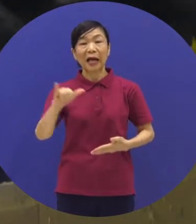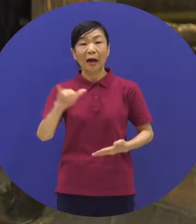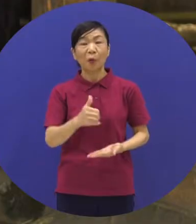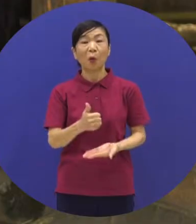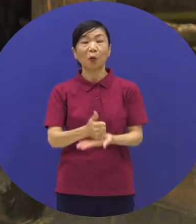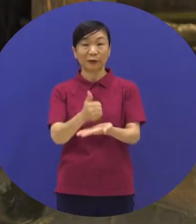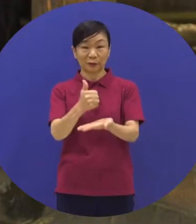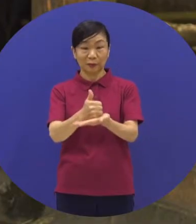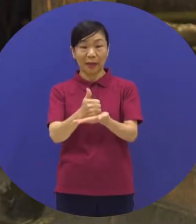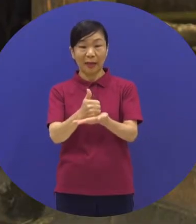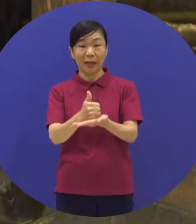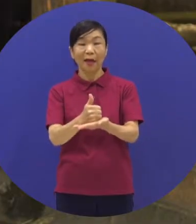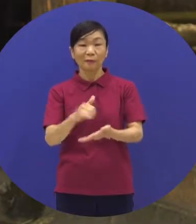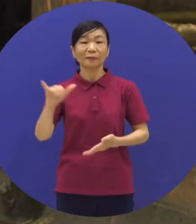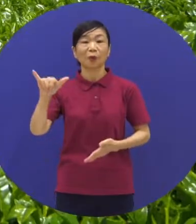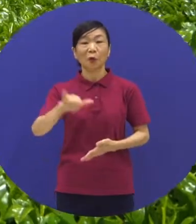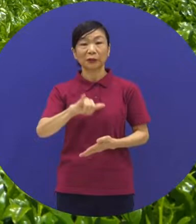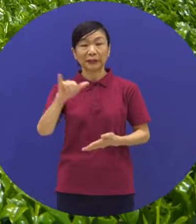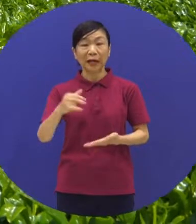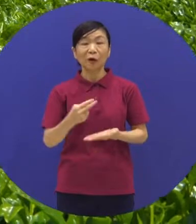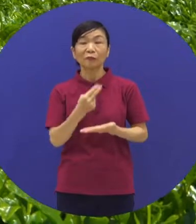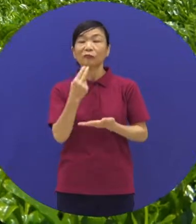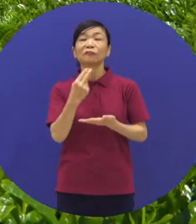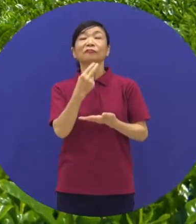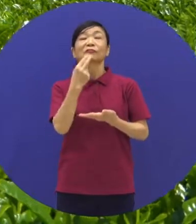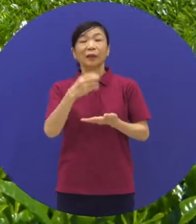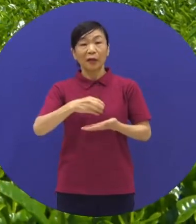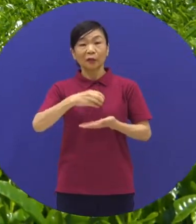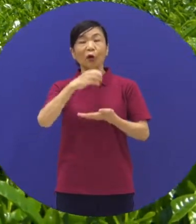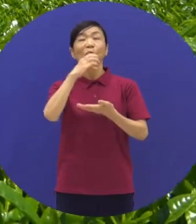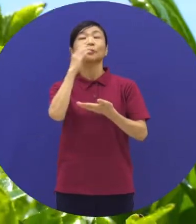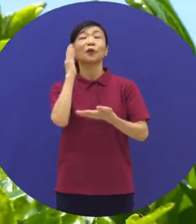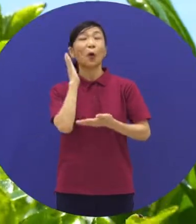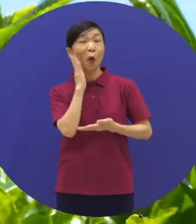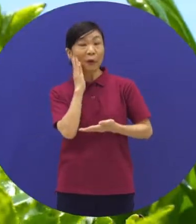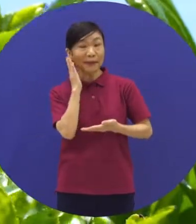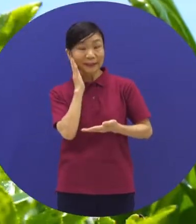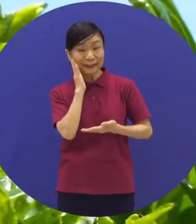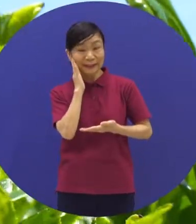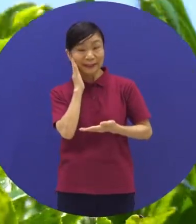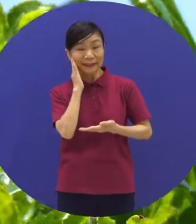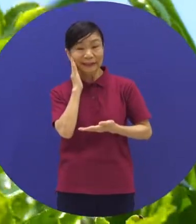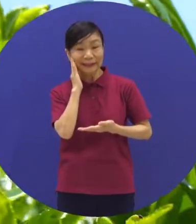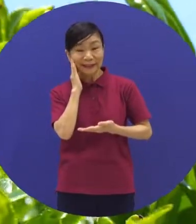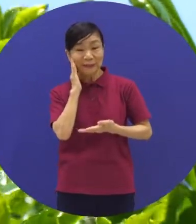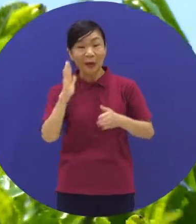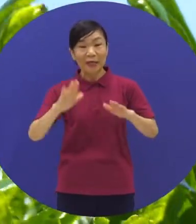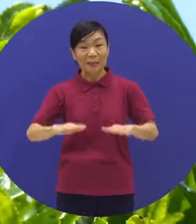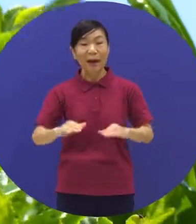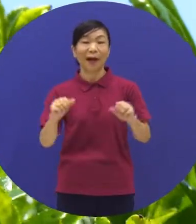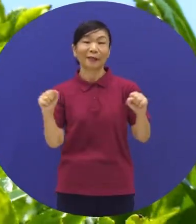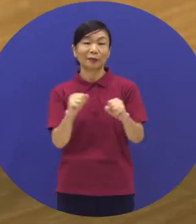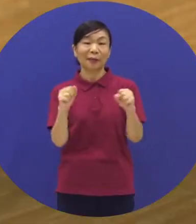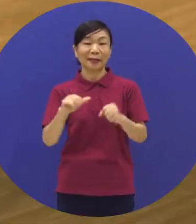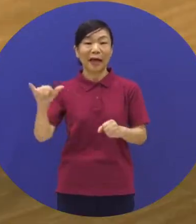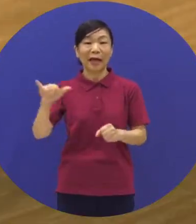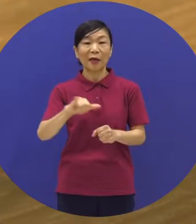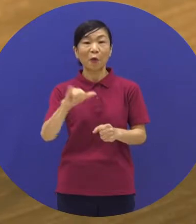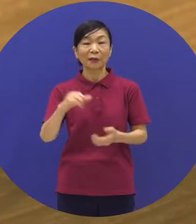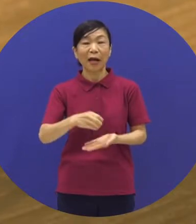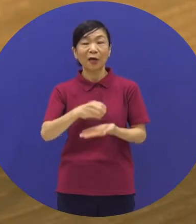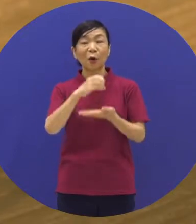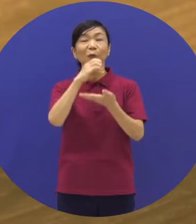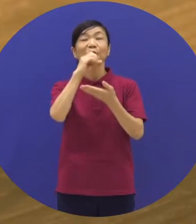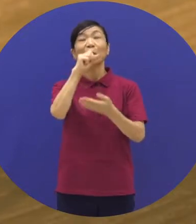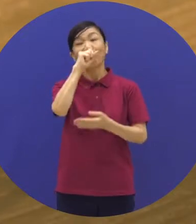ね。 はい、セチバル茶は爽やかな香りと濃厚な旨味が特徴で、今の時期は水出しでも